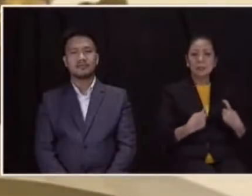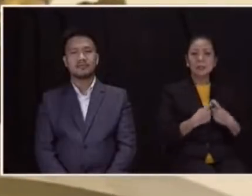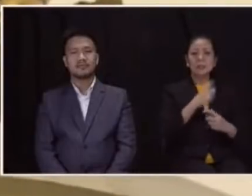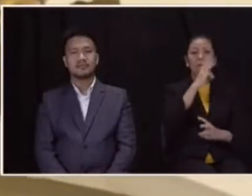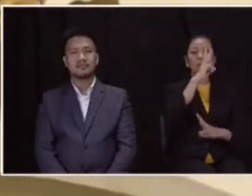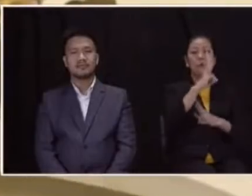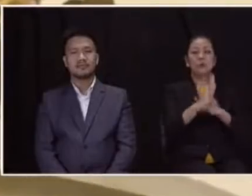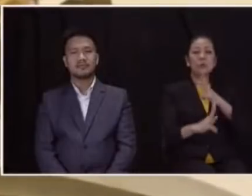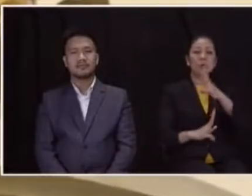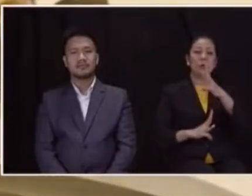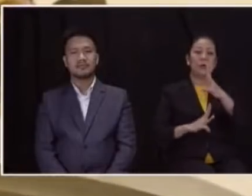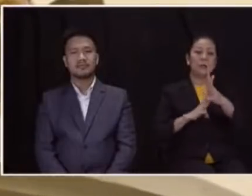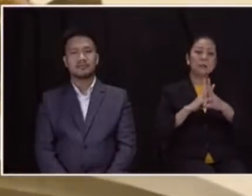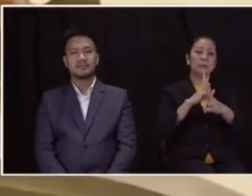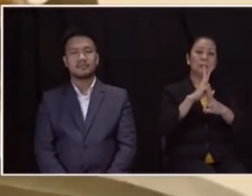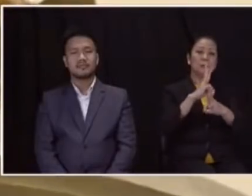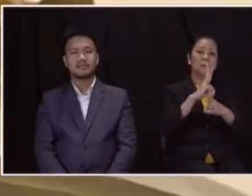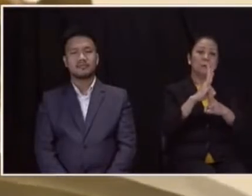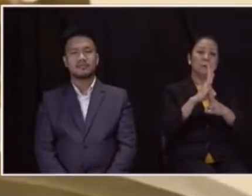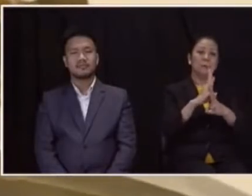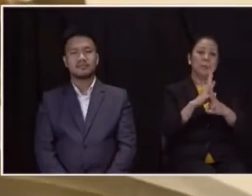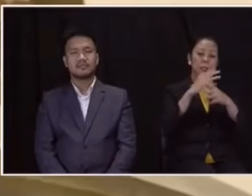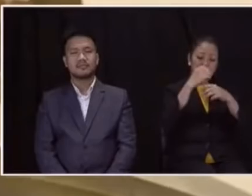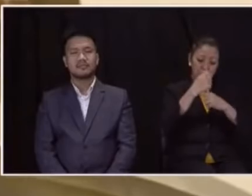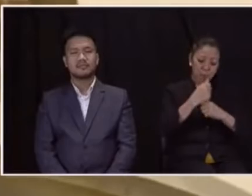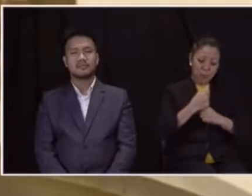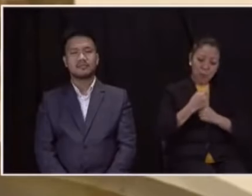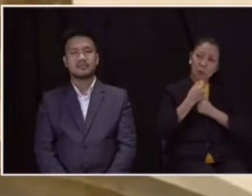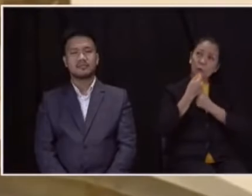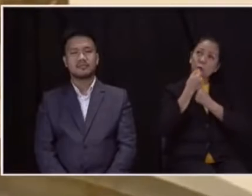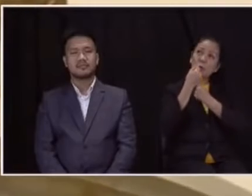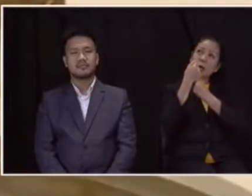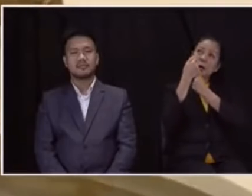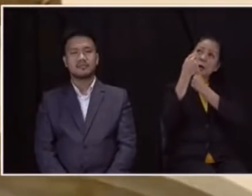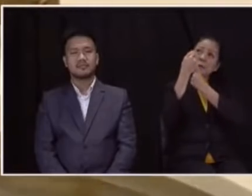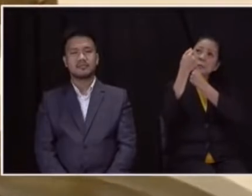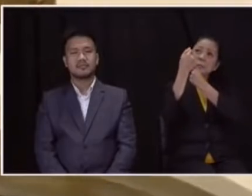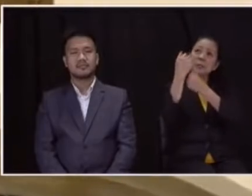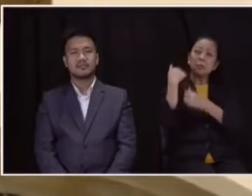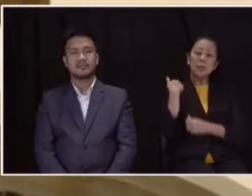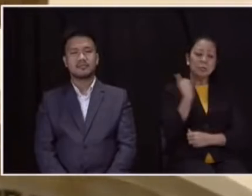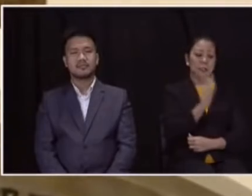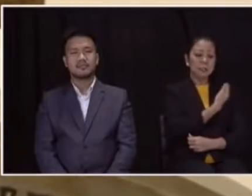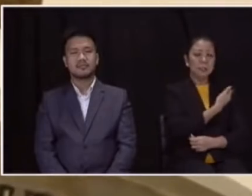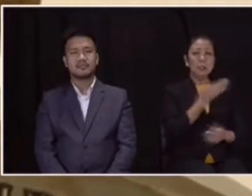Sanibutan. Tumulapin mo ang amin.